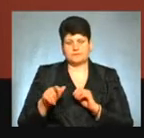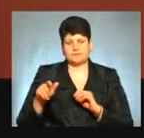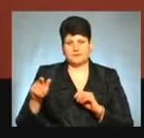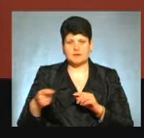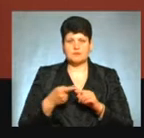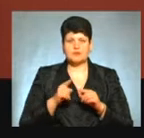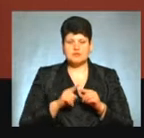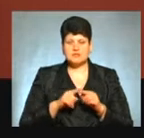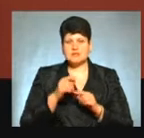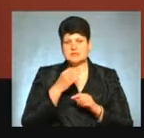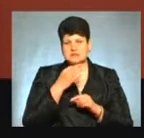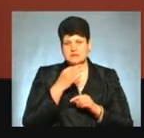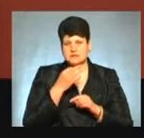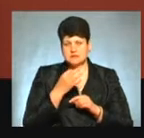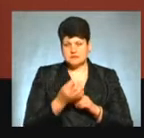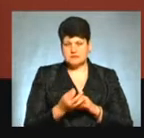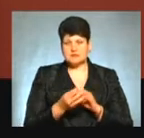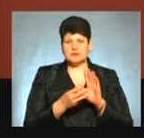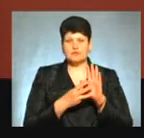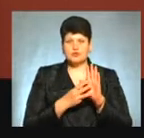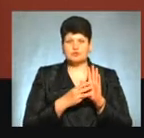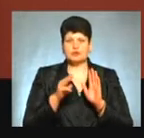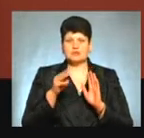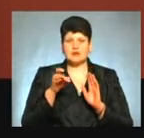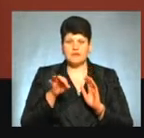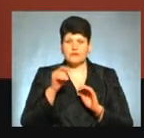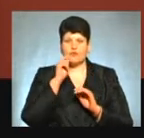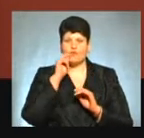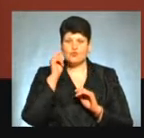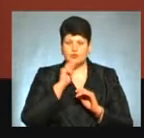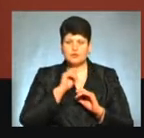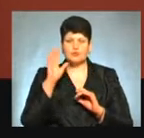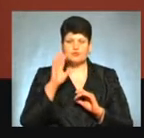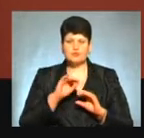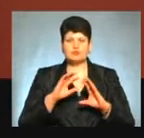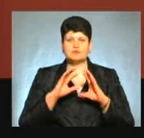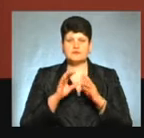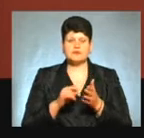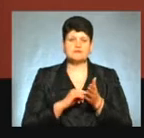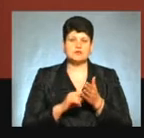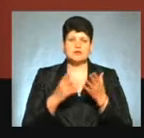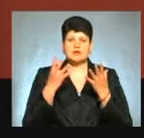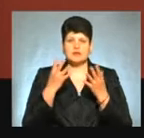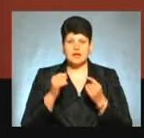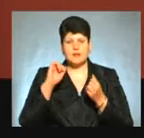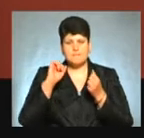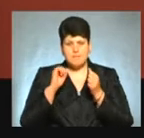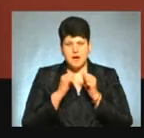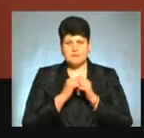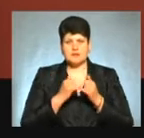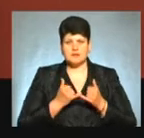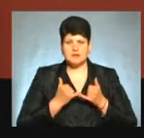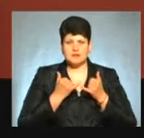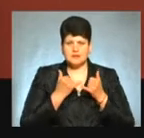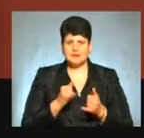інституті національної пам'яті. 8 травня в Україні, так само, як і у цілому світі, відзначають День пам'яті та примирення.